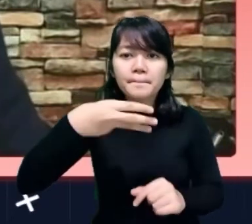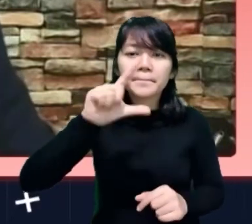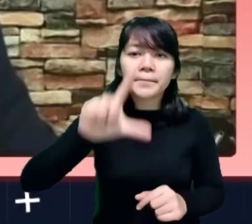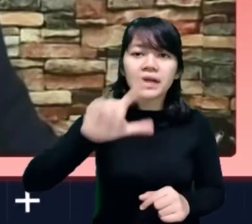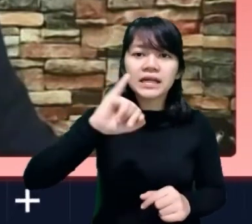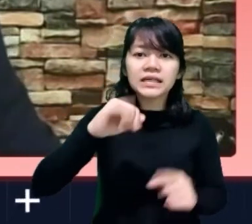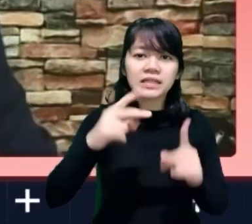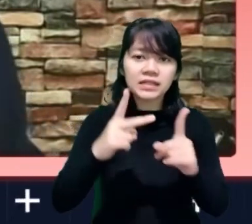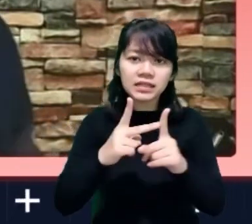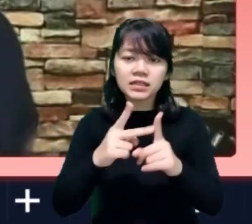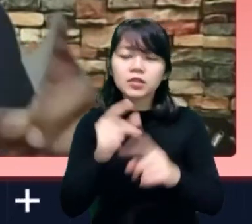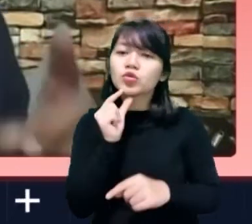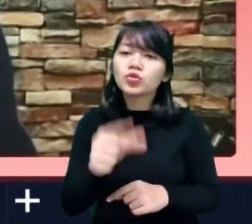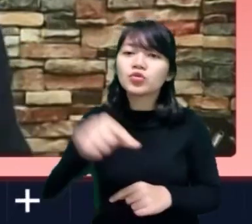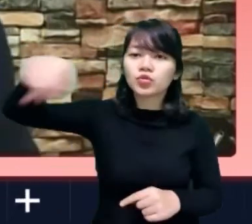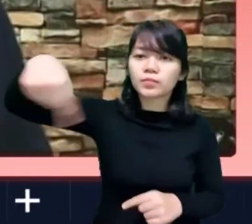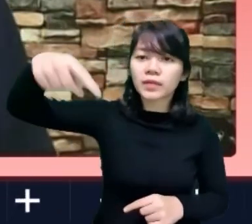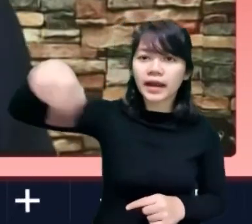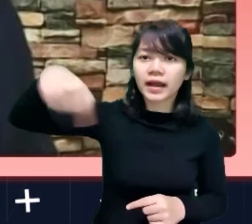sehingga mereka mendapat cukup, atau